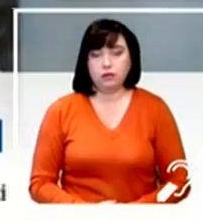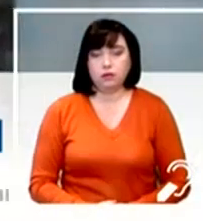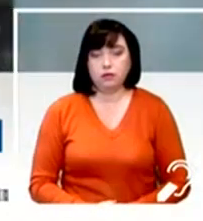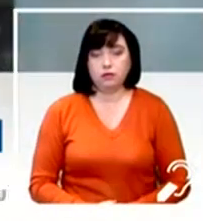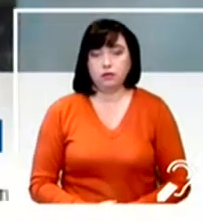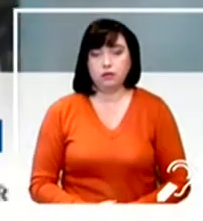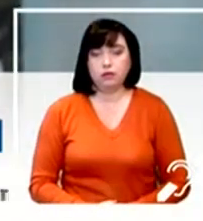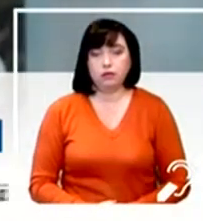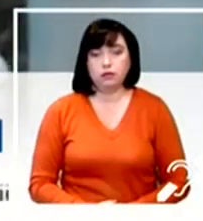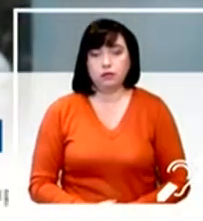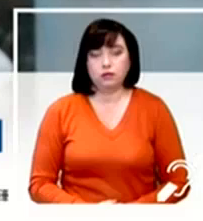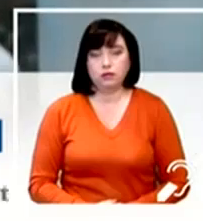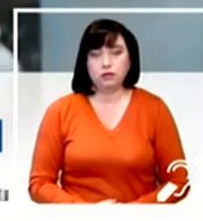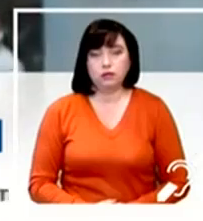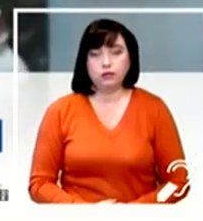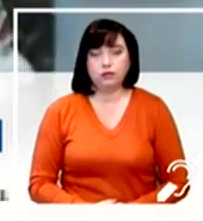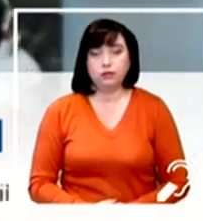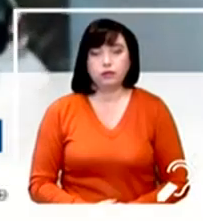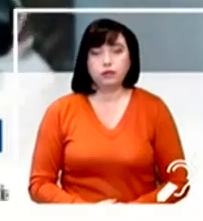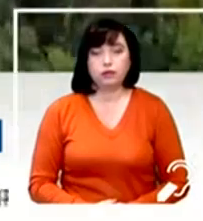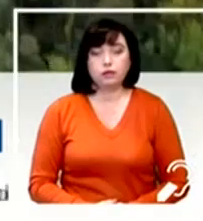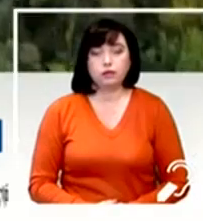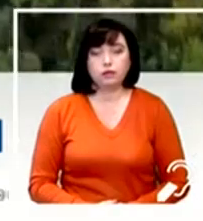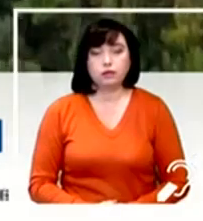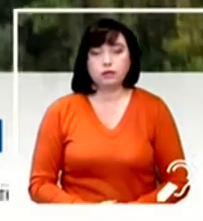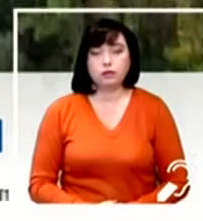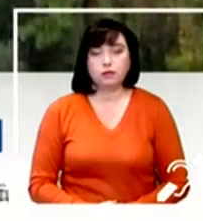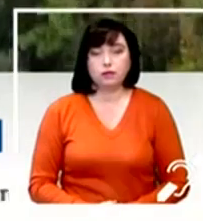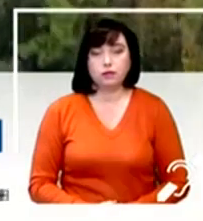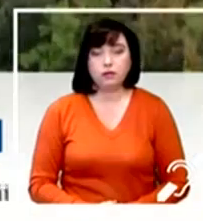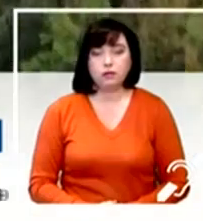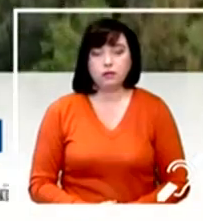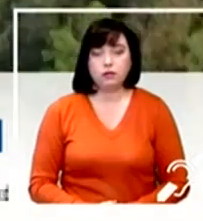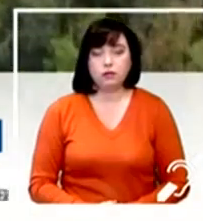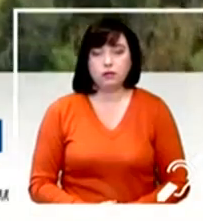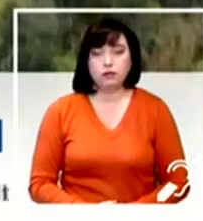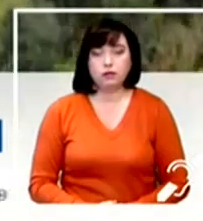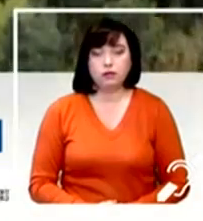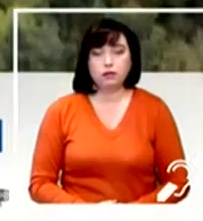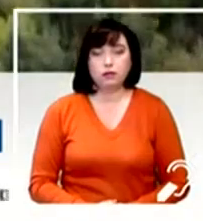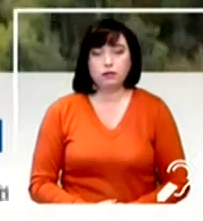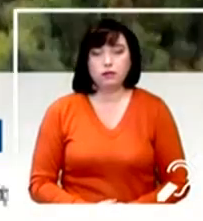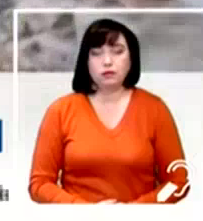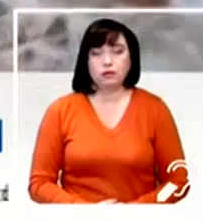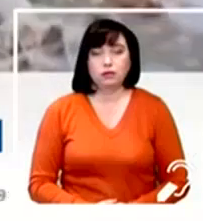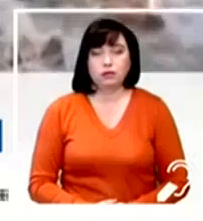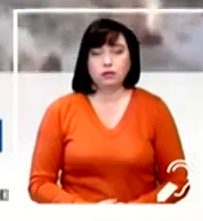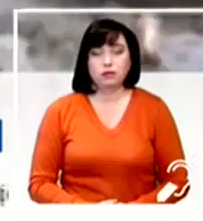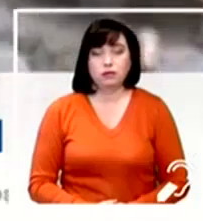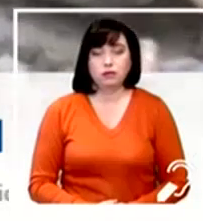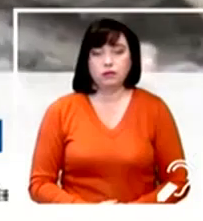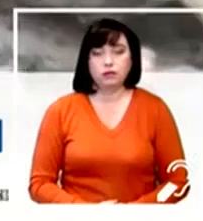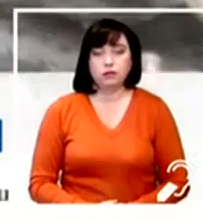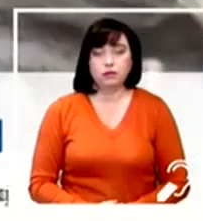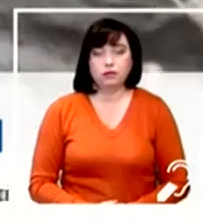tutto, quindi per quanto possa sembrare magari difficile da credere, cioè ha portato via macchine, ha